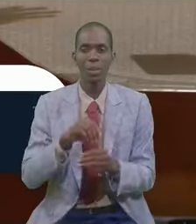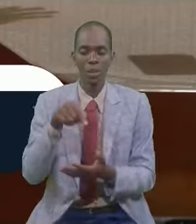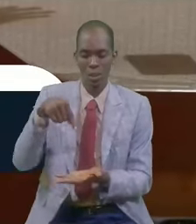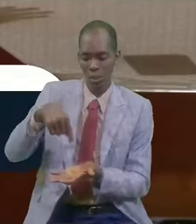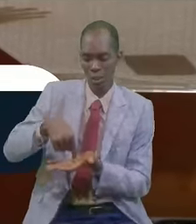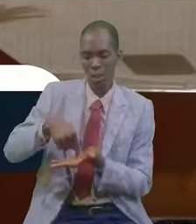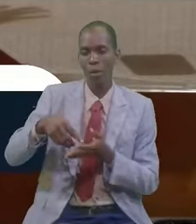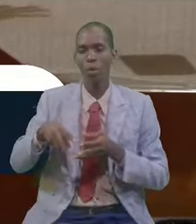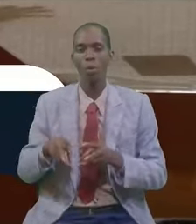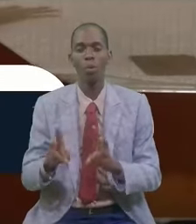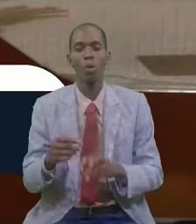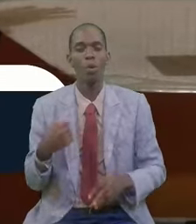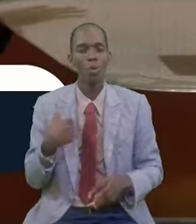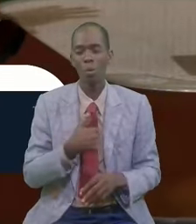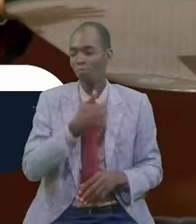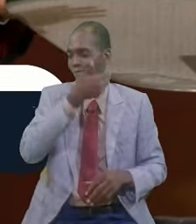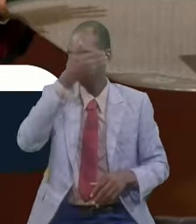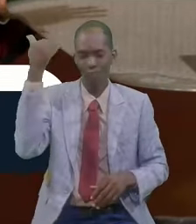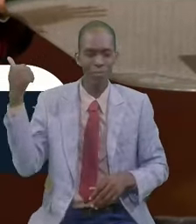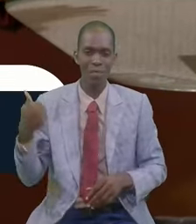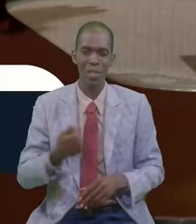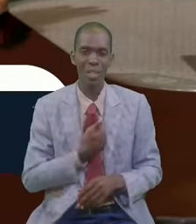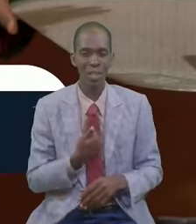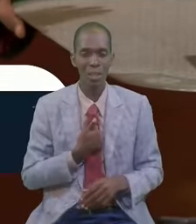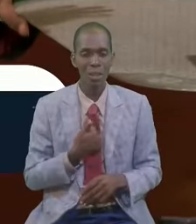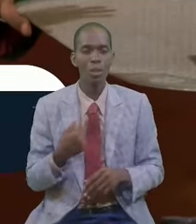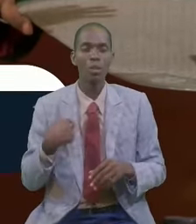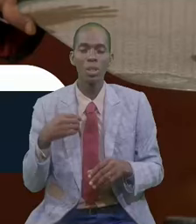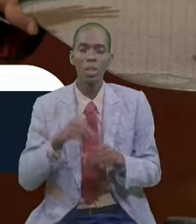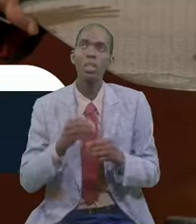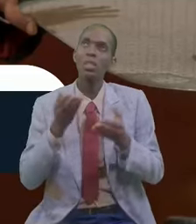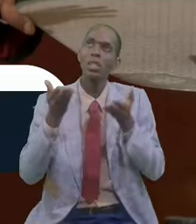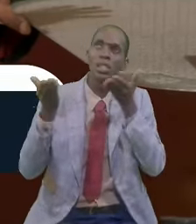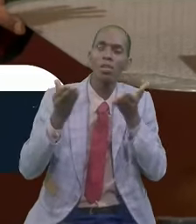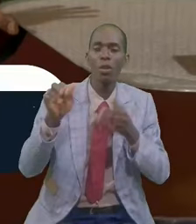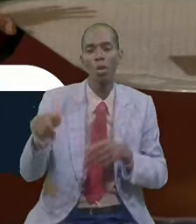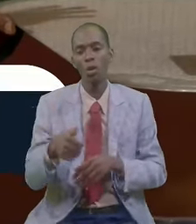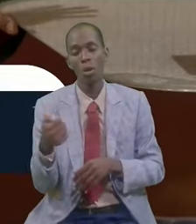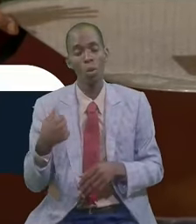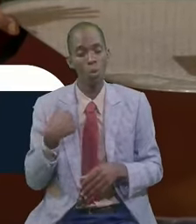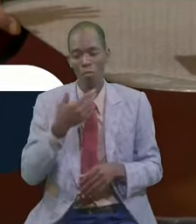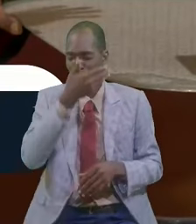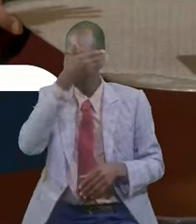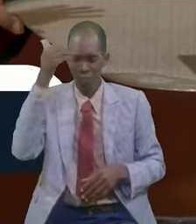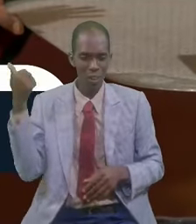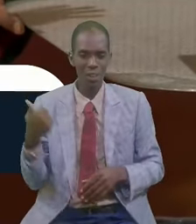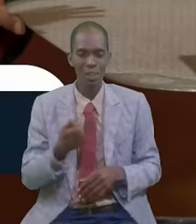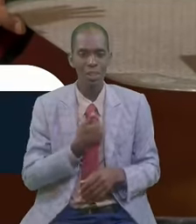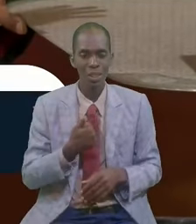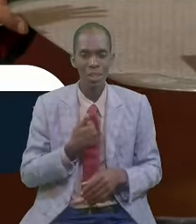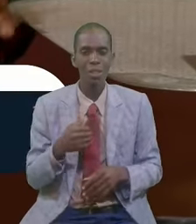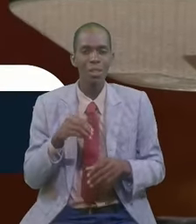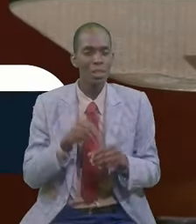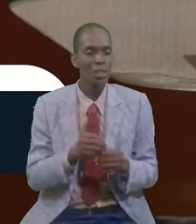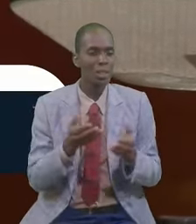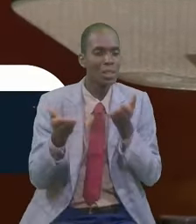manière, de ce nous nous oublions. Dans le service des autres, nous nous oublions. Dans le